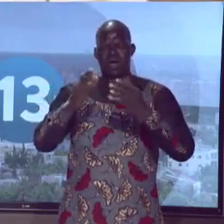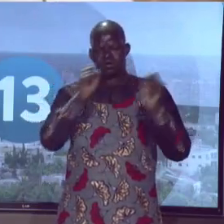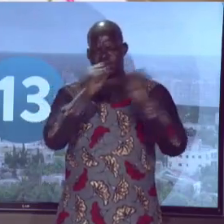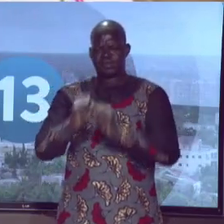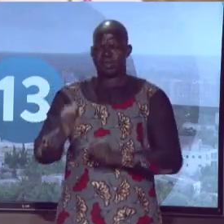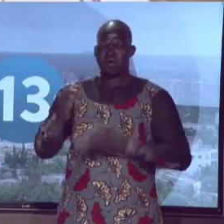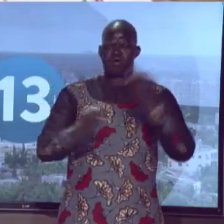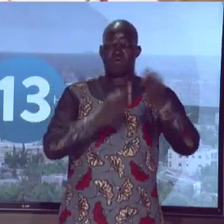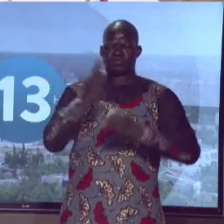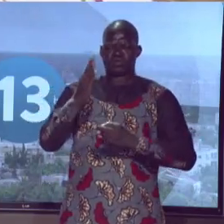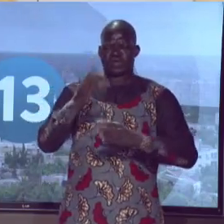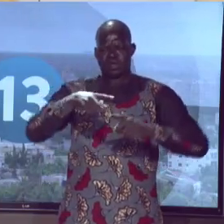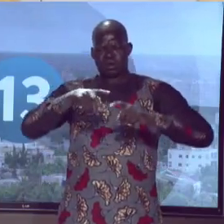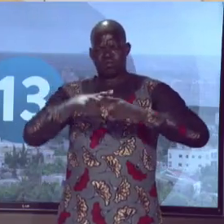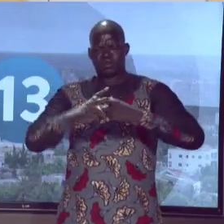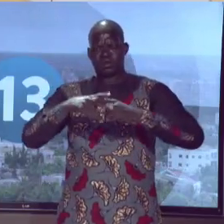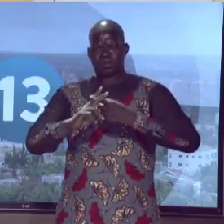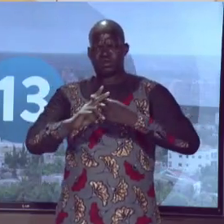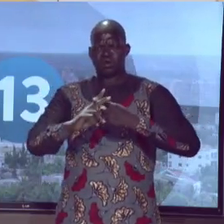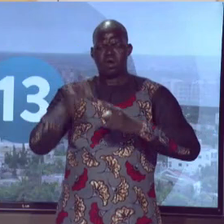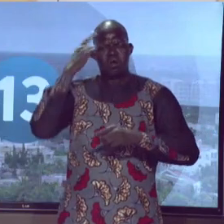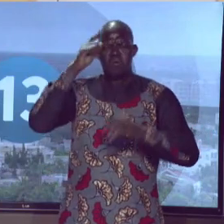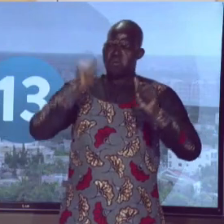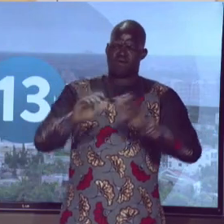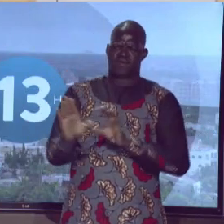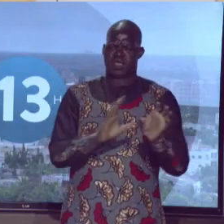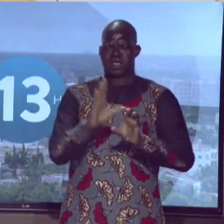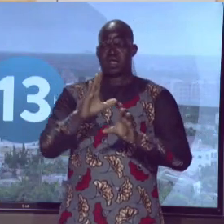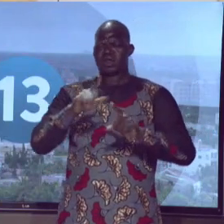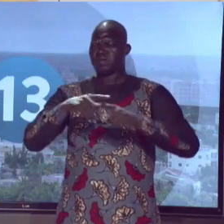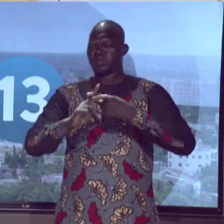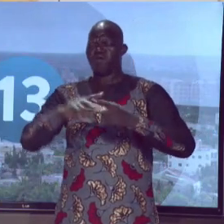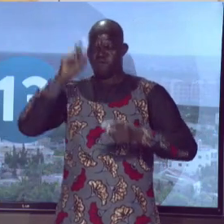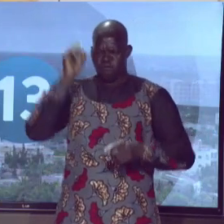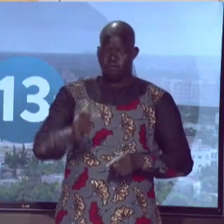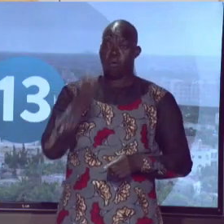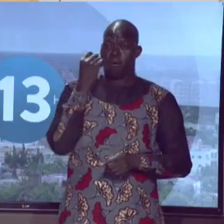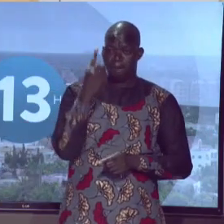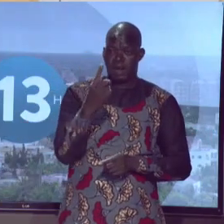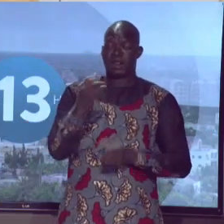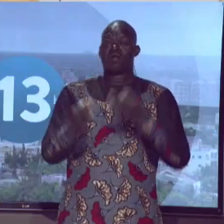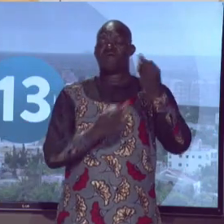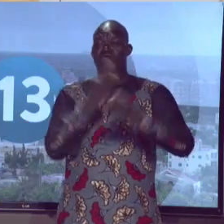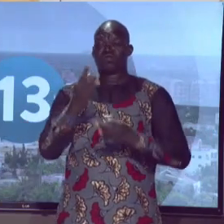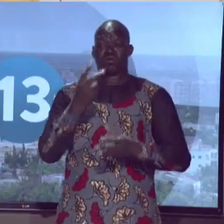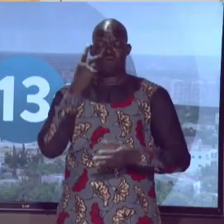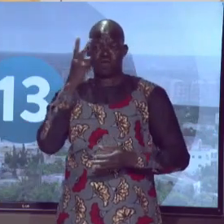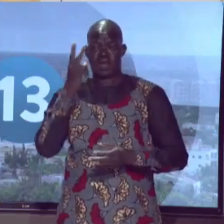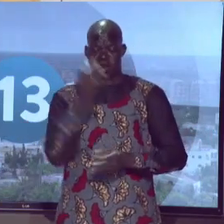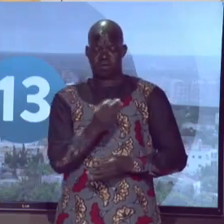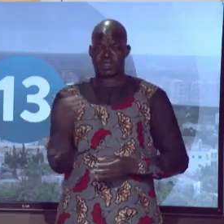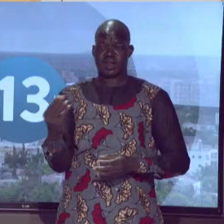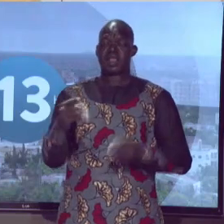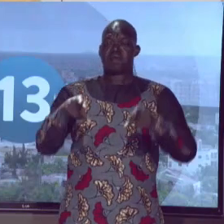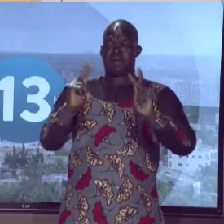la maintenance par exemple des ascenseurs. Pour pouvoir faire la maintenance, effectivement, il faut comprendre même le fonctionnement. Donc voilà la maquette qui permet donc de les